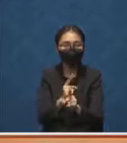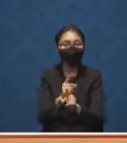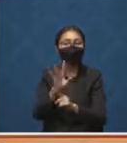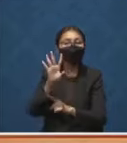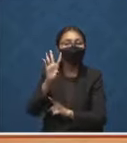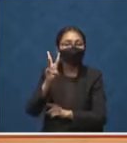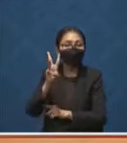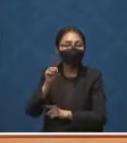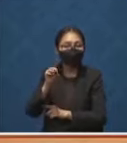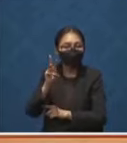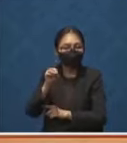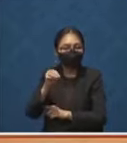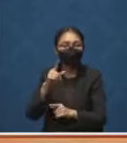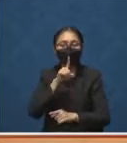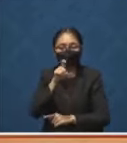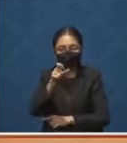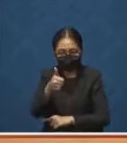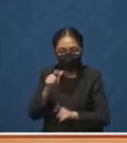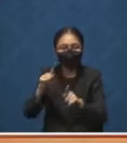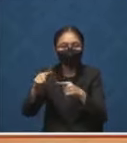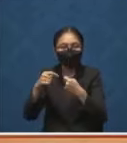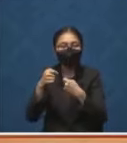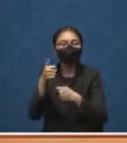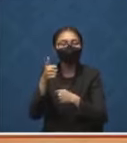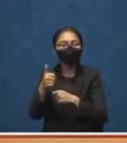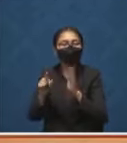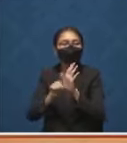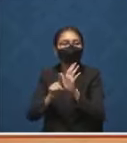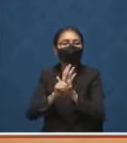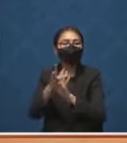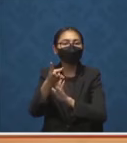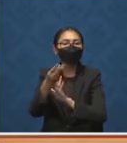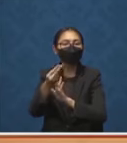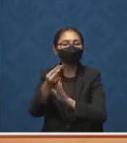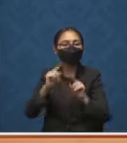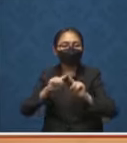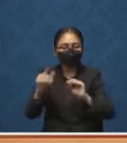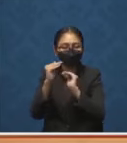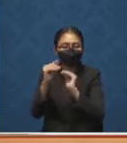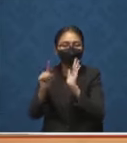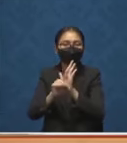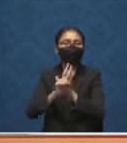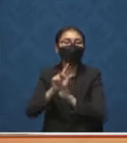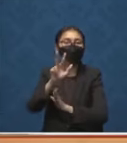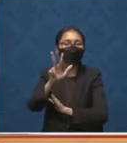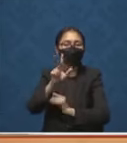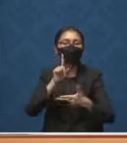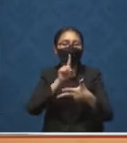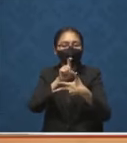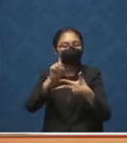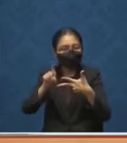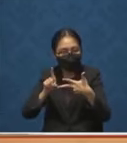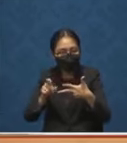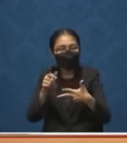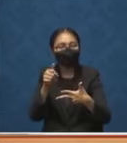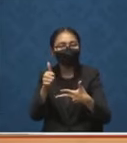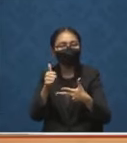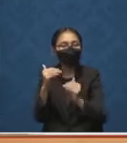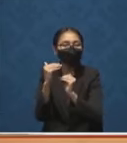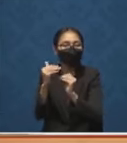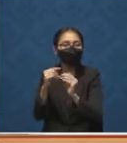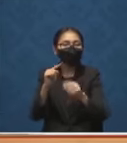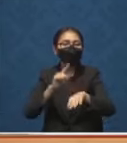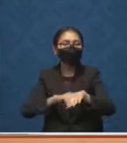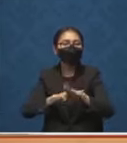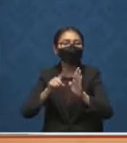ามได้ตอบได้กี่ครั้งก็ได้ครับแต่ไม่เกิน3ครั้งแล้วก็ให้เวลา30นาทีก็เ